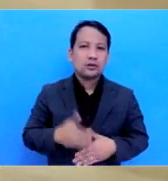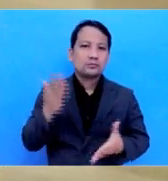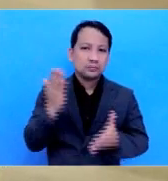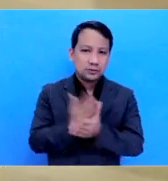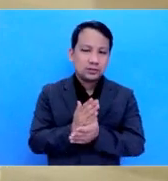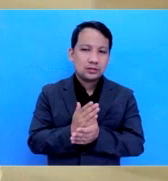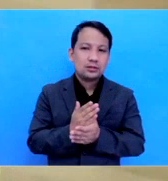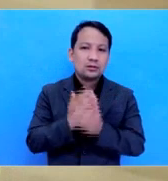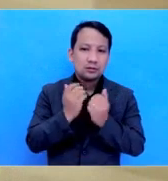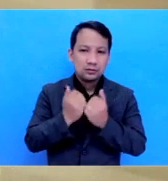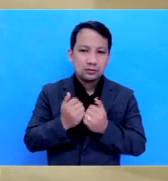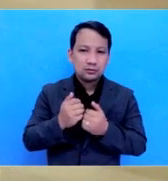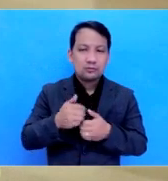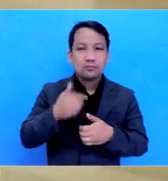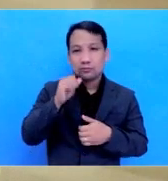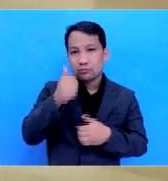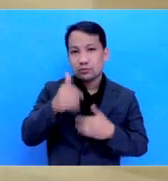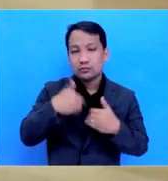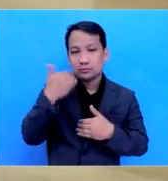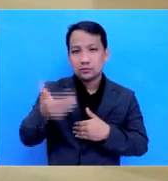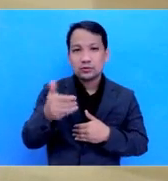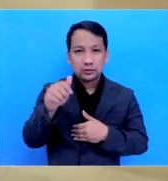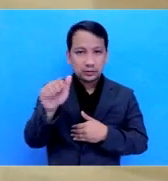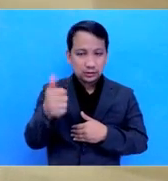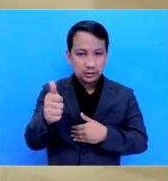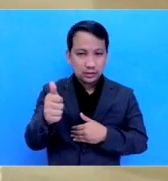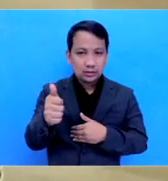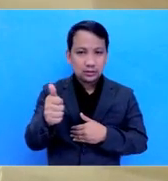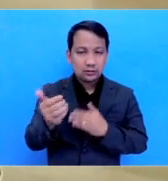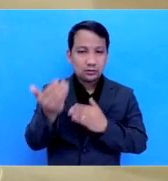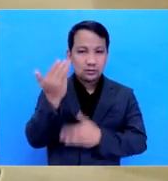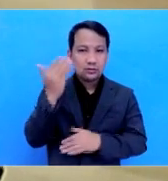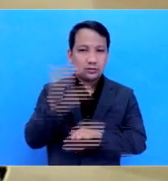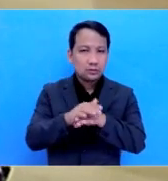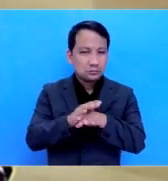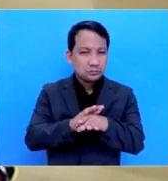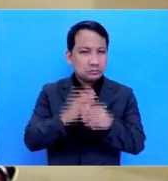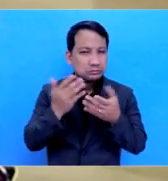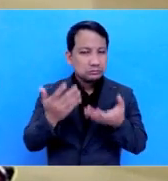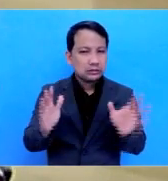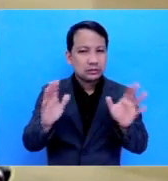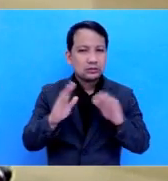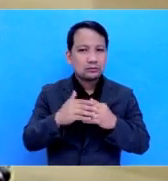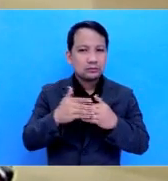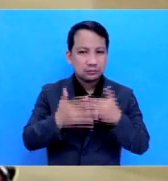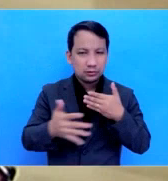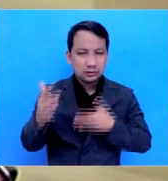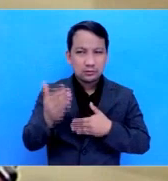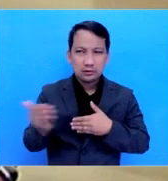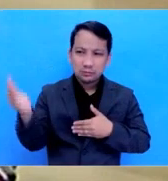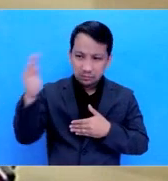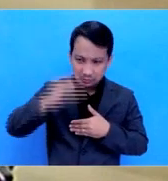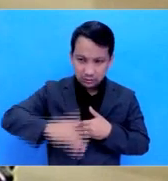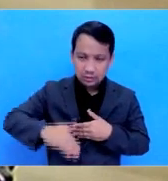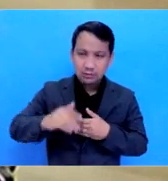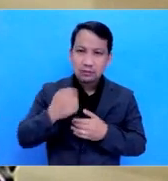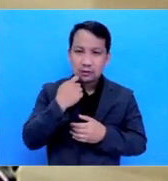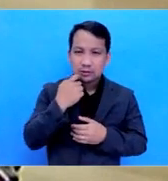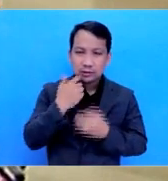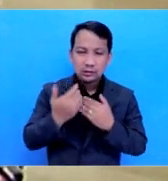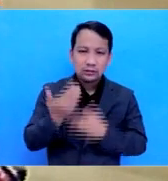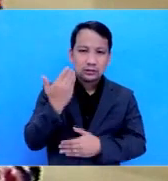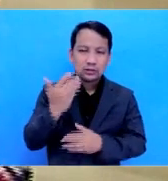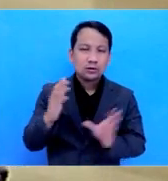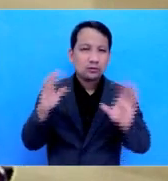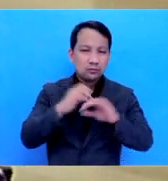then resume again at 10 a.m. tomorrow. Pero pag magbagal, posible raw talaga silang abutin ng magdamag dito hanggang mamayang madaling araw, basta makuha